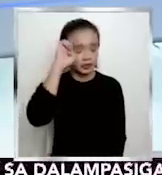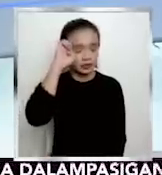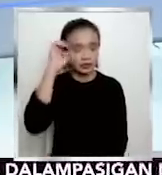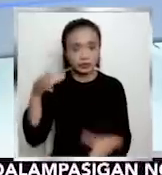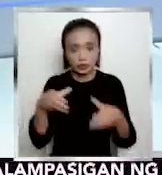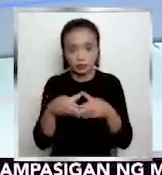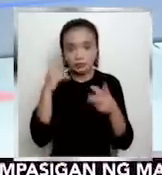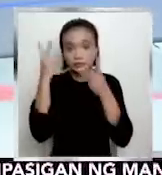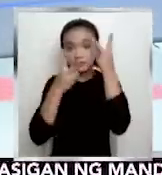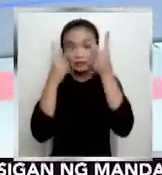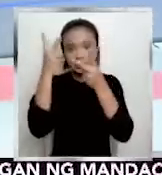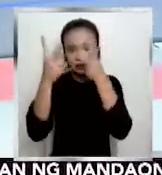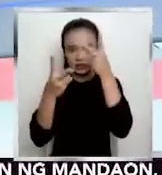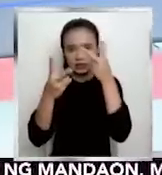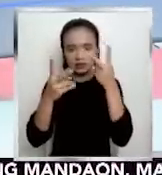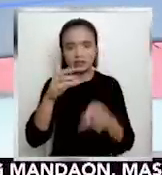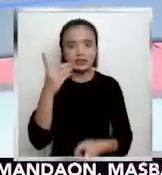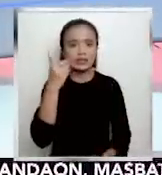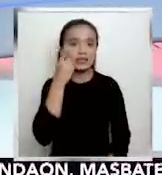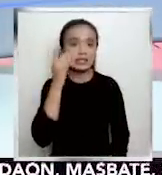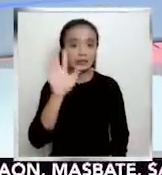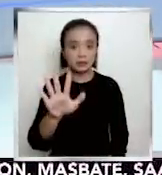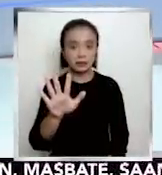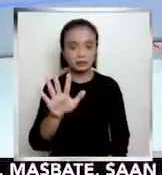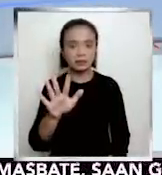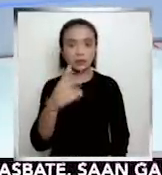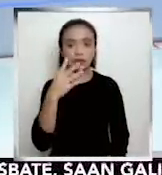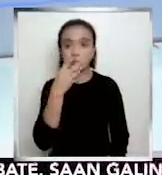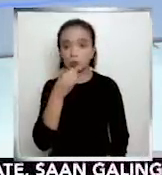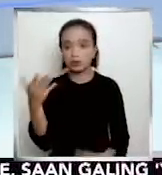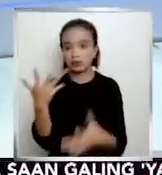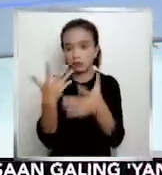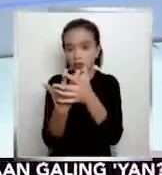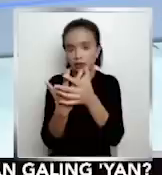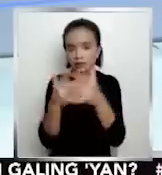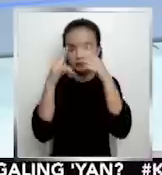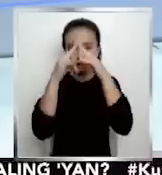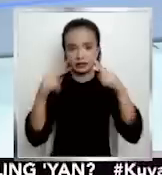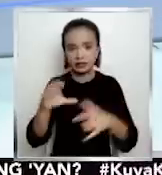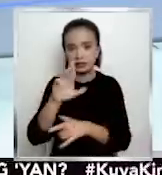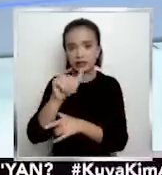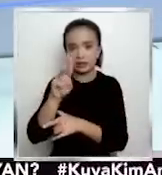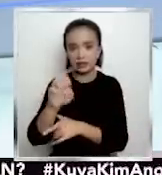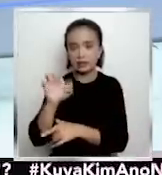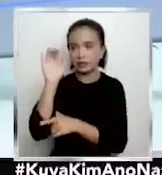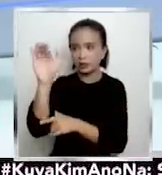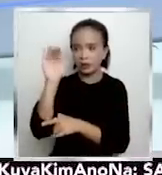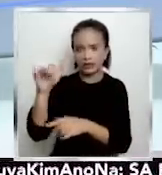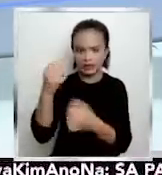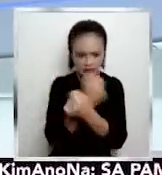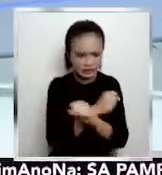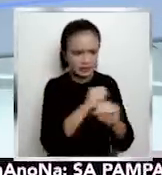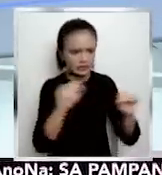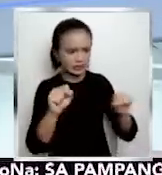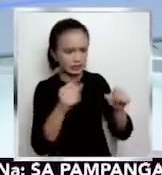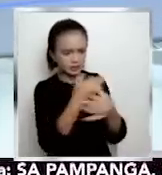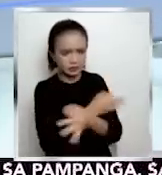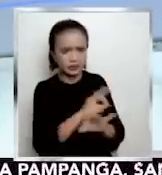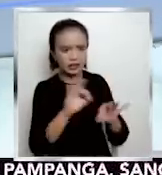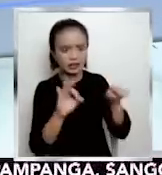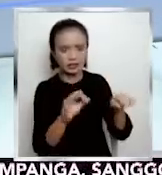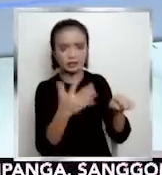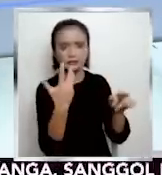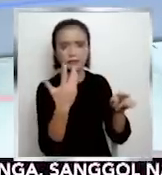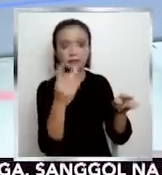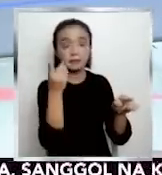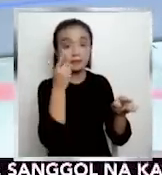na nakapiit sa Camp Crame. Sa gitna ito ng kanilang panawagan na palayain ang senadora. Nakipagpulong din ang delegasyon kay